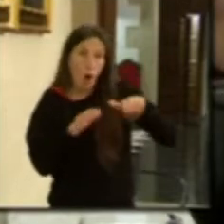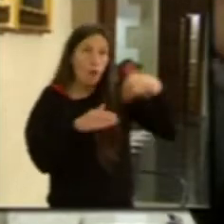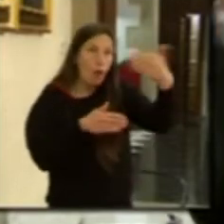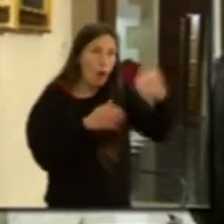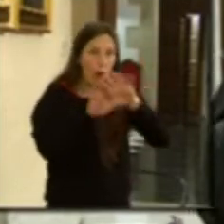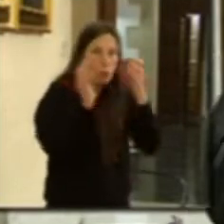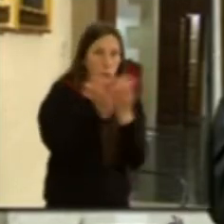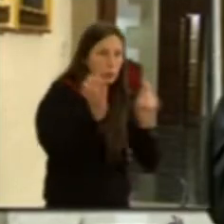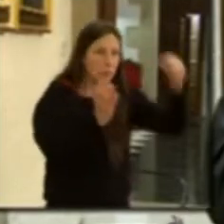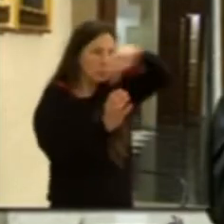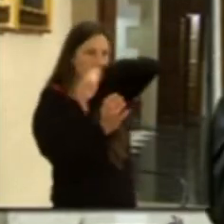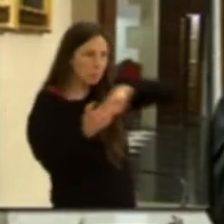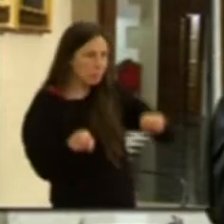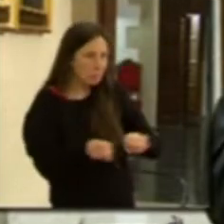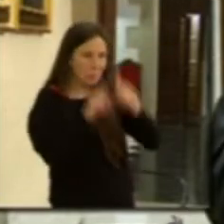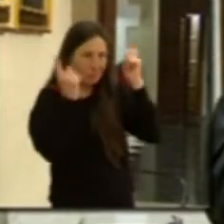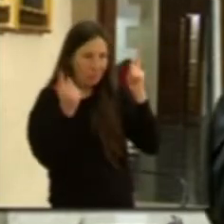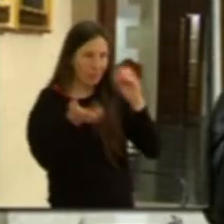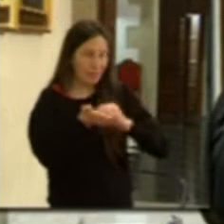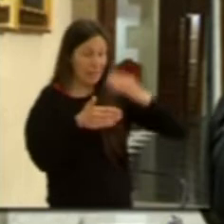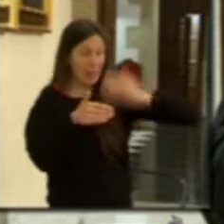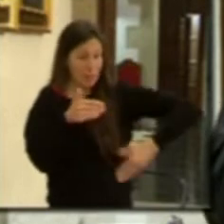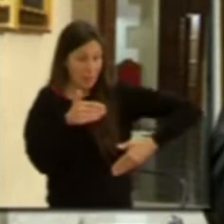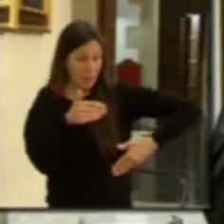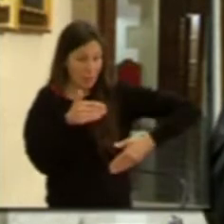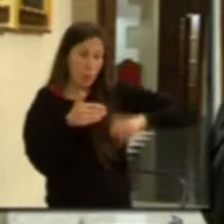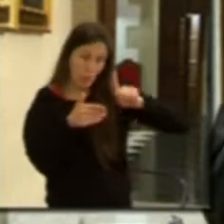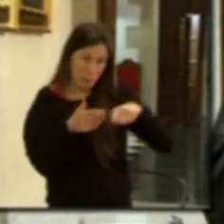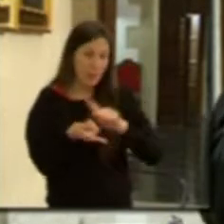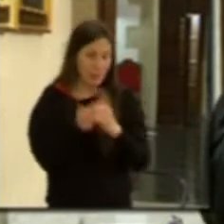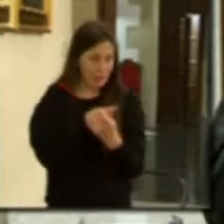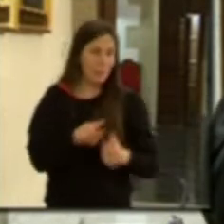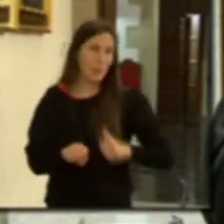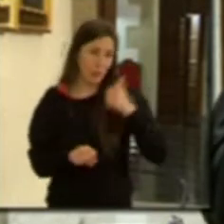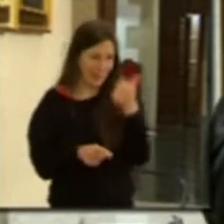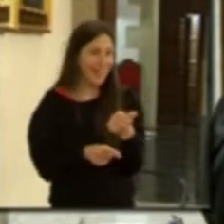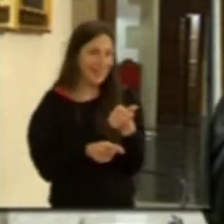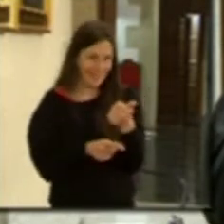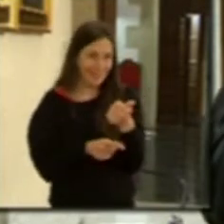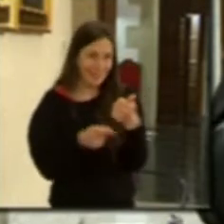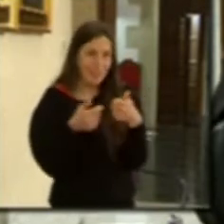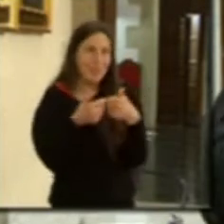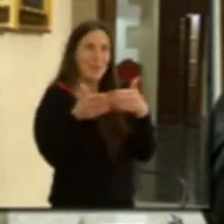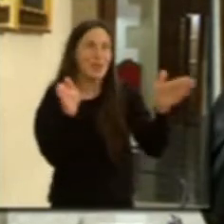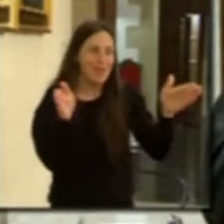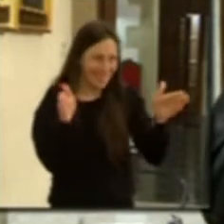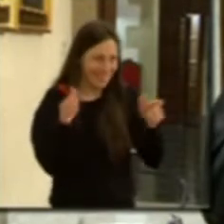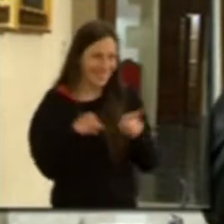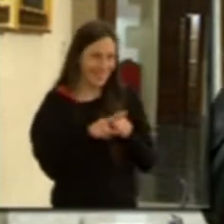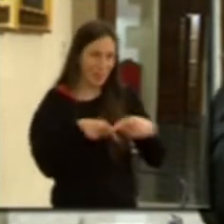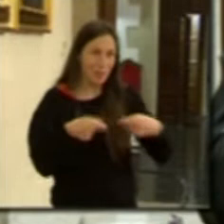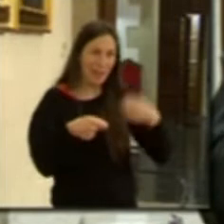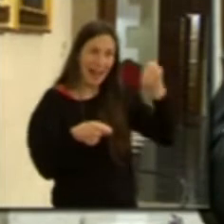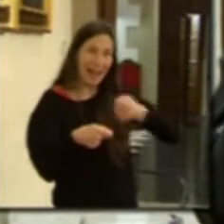món. Per tant, el que és una limitació ha estat també una oportunitat de que el pregó del Mercat del Ram es vegi molt més enllà de Vic. I